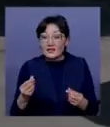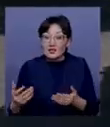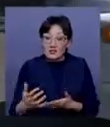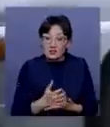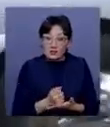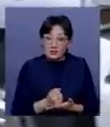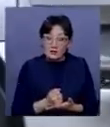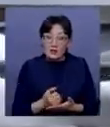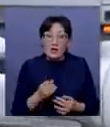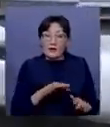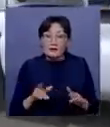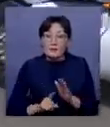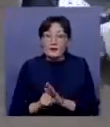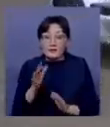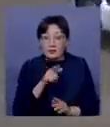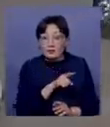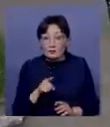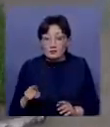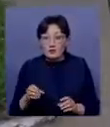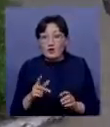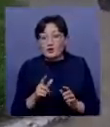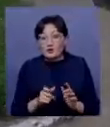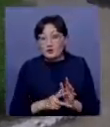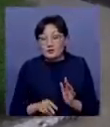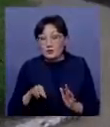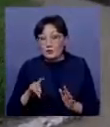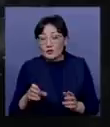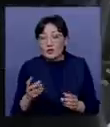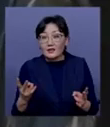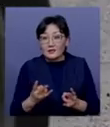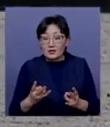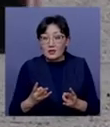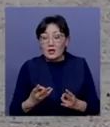жиналған. Сонымен қатар акция басталғалы бері бұдан бөлек 180 тонна қажетті заттар